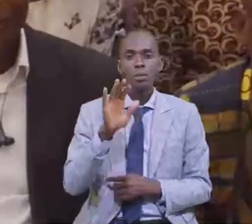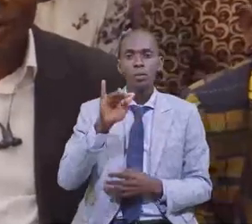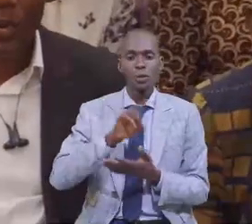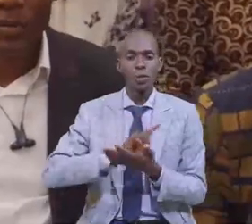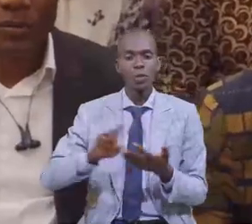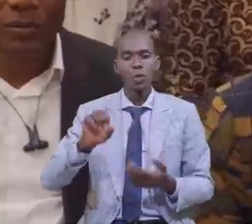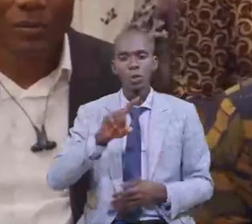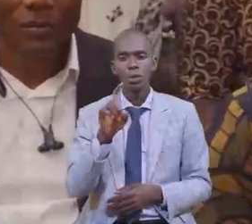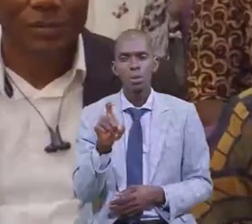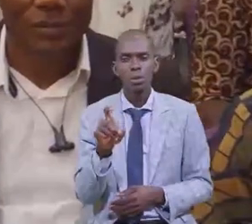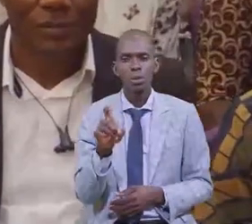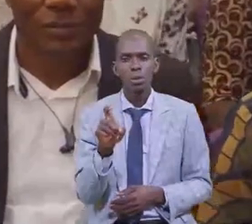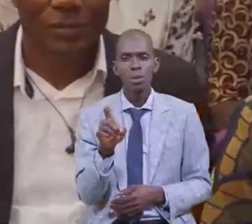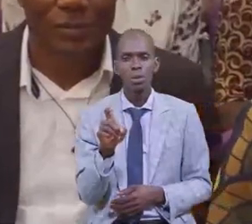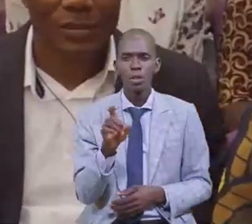15 semaines,